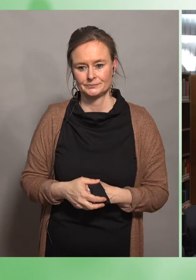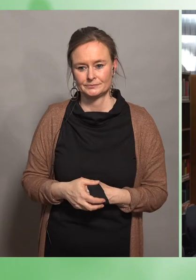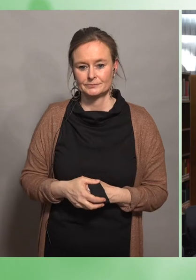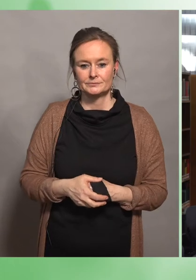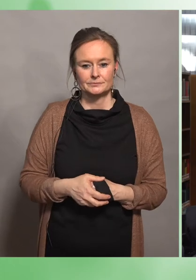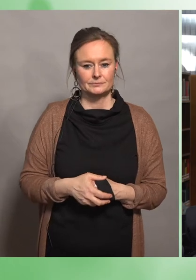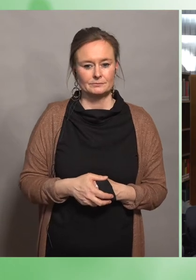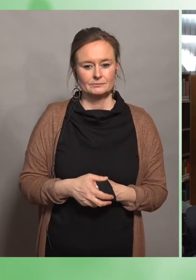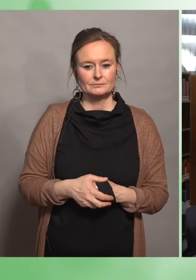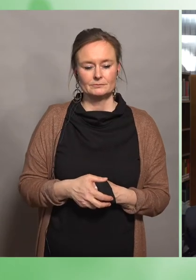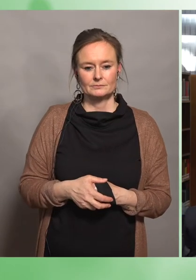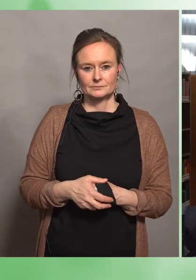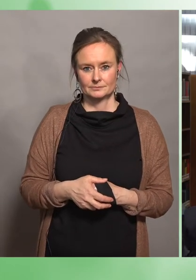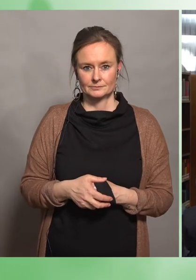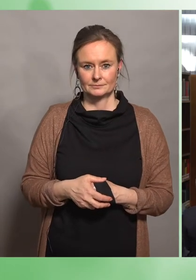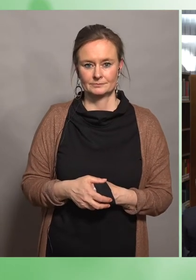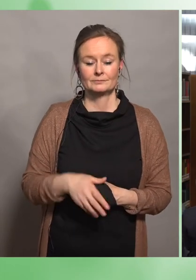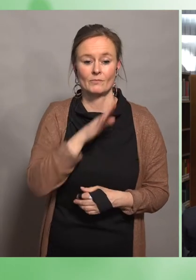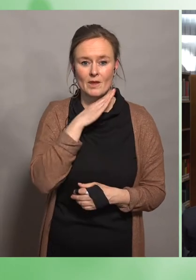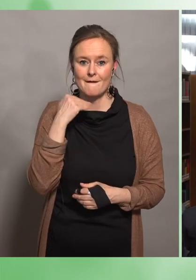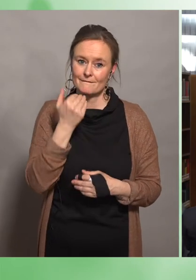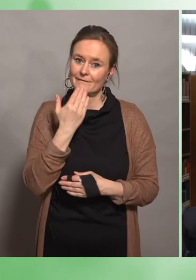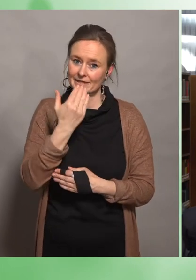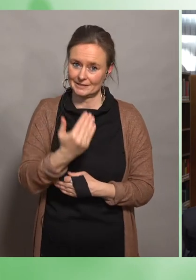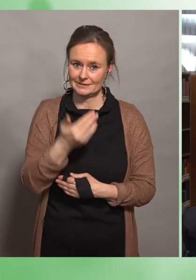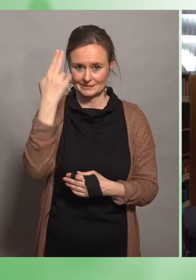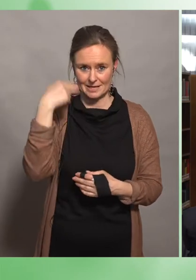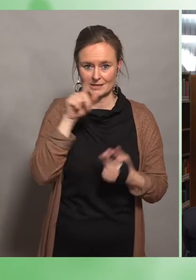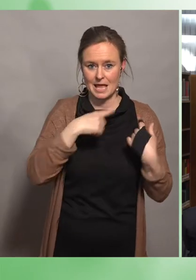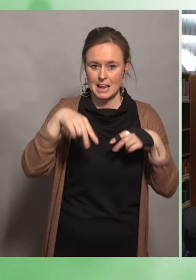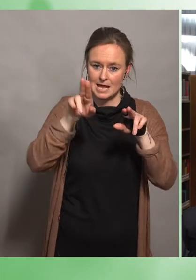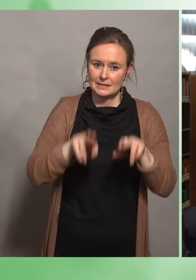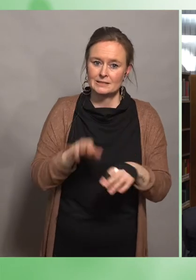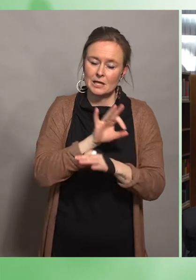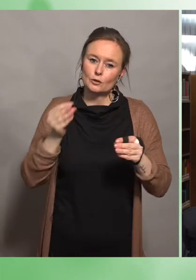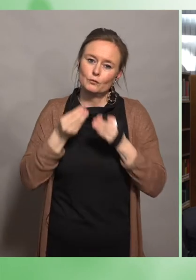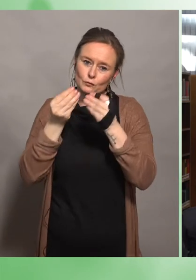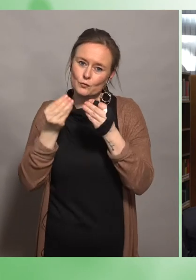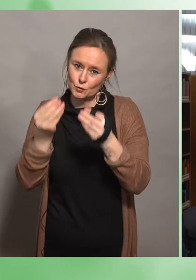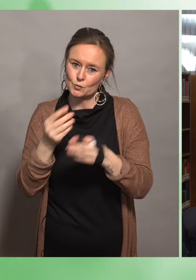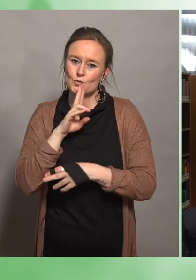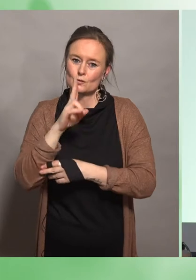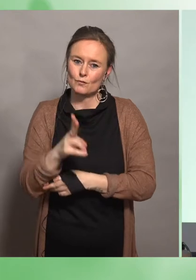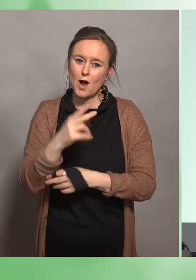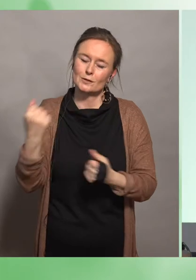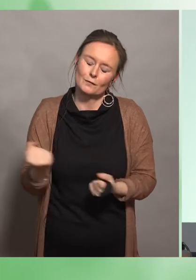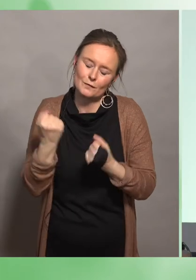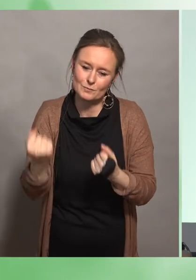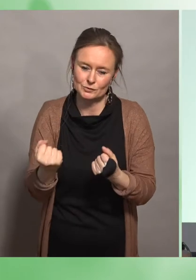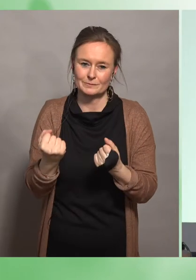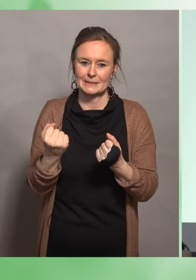Vielen Dank. Vielen Dank, Landesrat Eichtinger, für Ihre Grußworte und auch für die Ermutigung. Betriebe